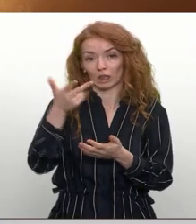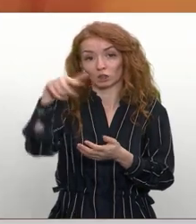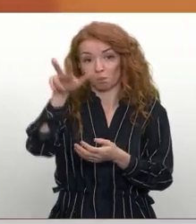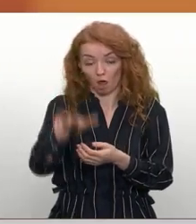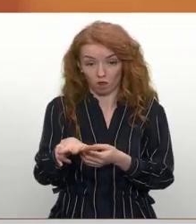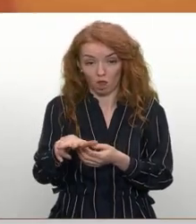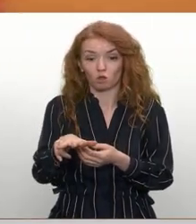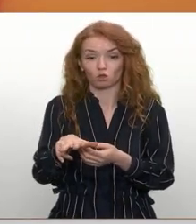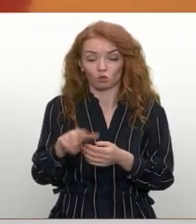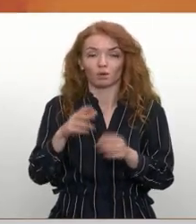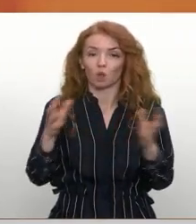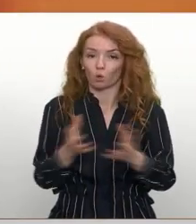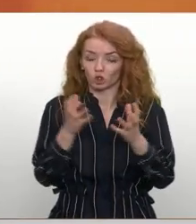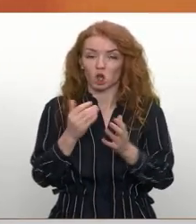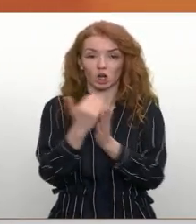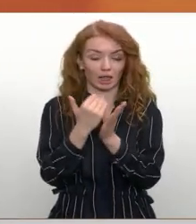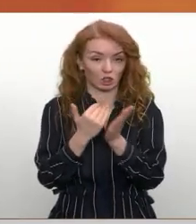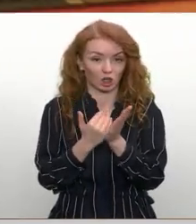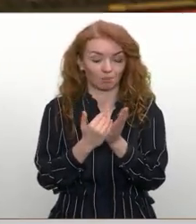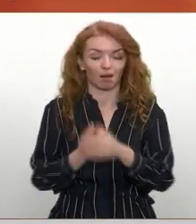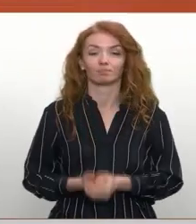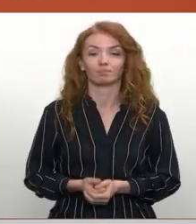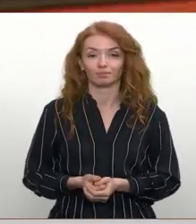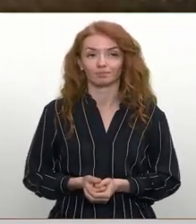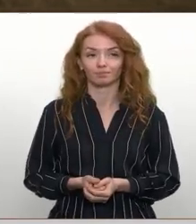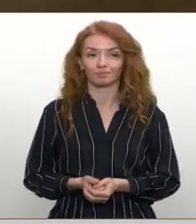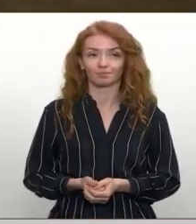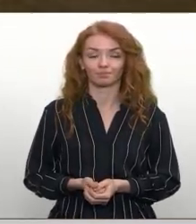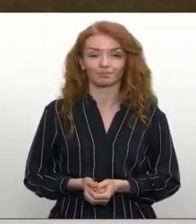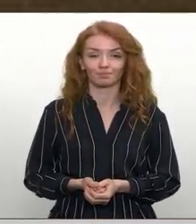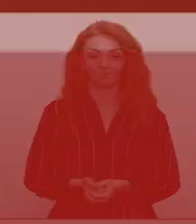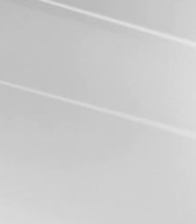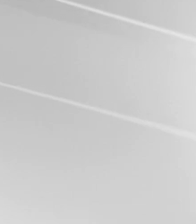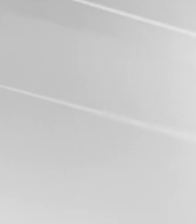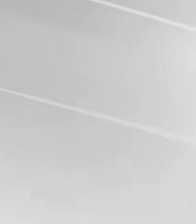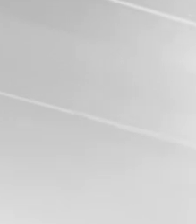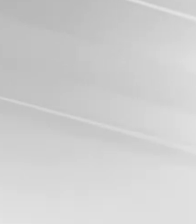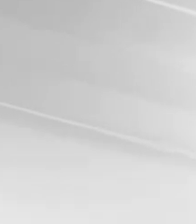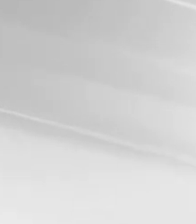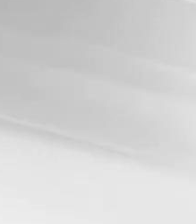mēnešus kāju saudzējošā režīmā. Ieva Benefelde, Lants Peršovics, Skrundas televīzija.